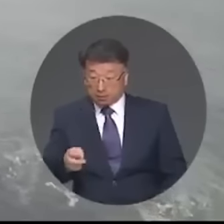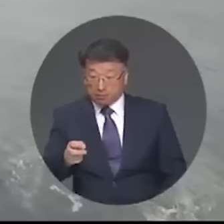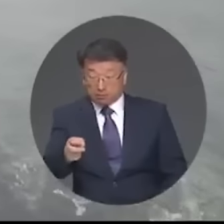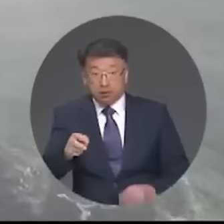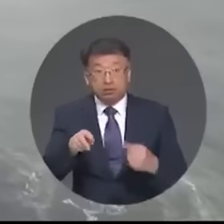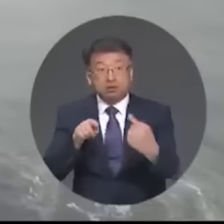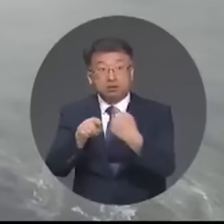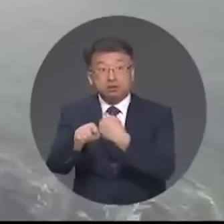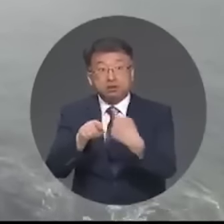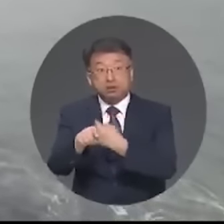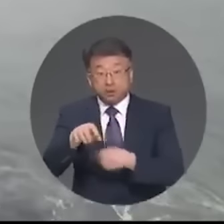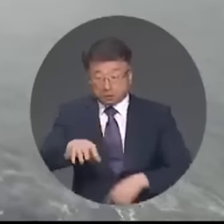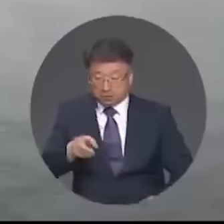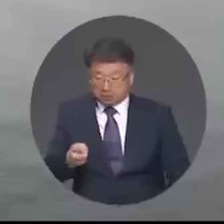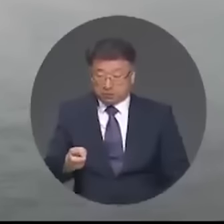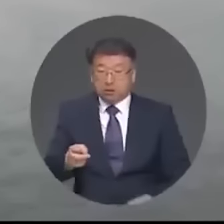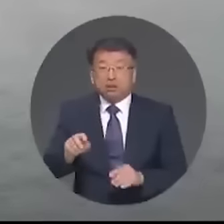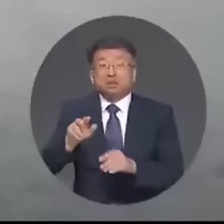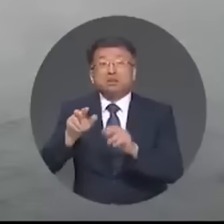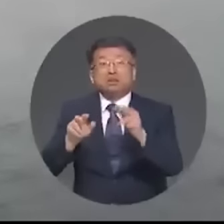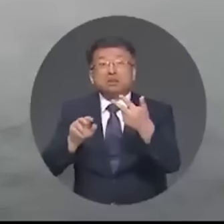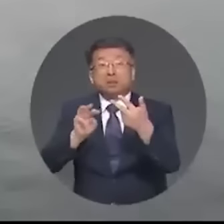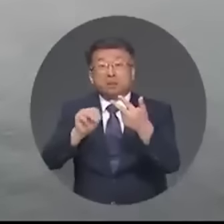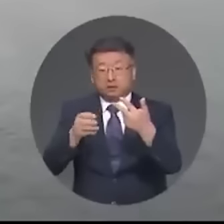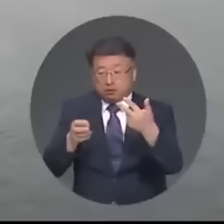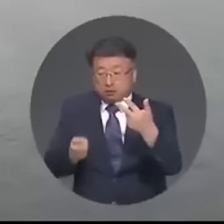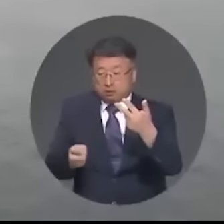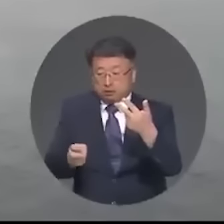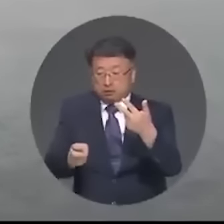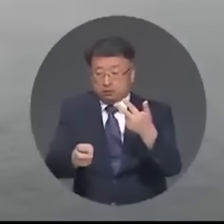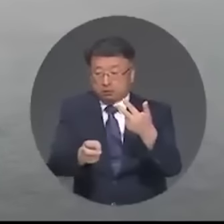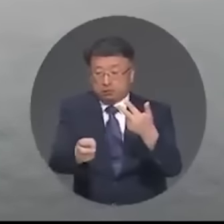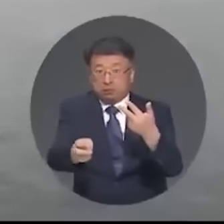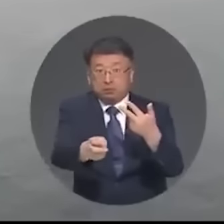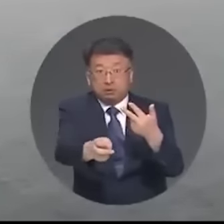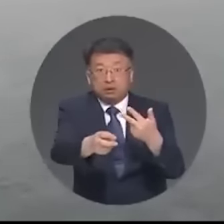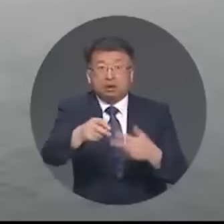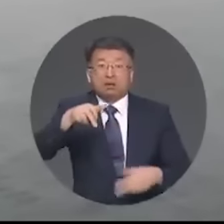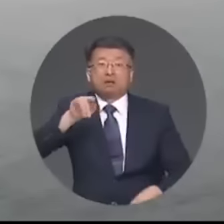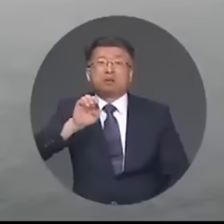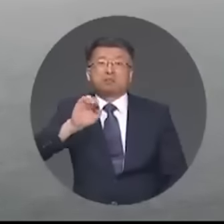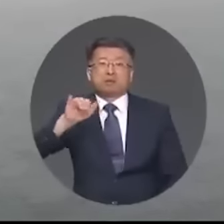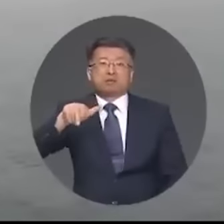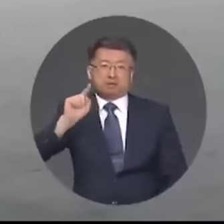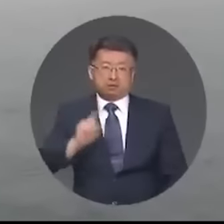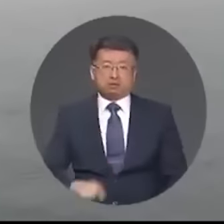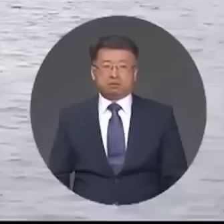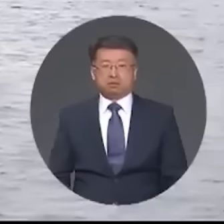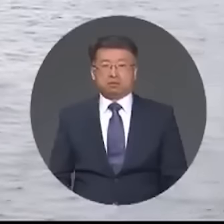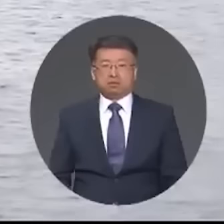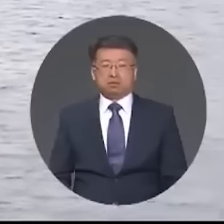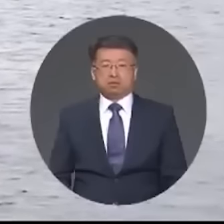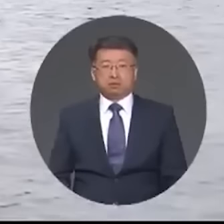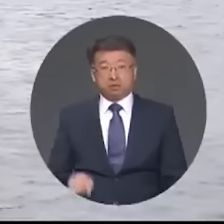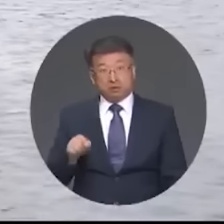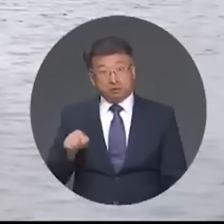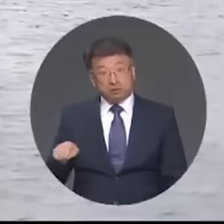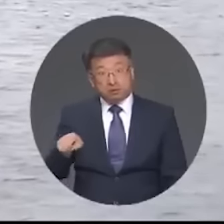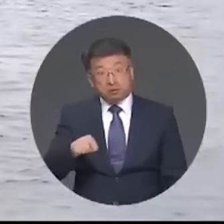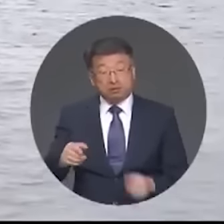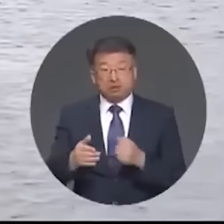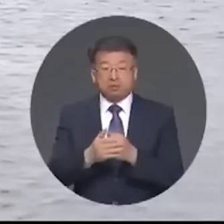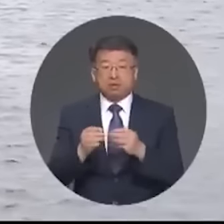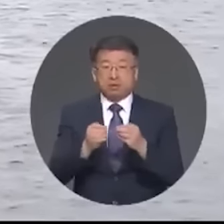있는 왕복 2차로. 700여 미터의 도로 갓길에 캠핑카들이 줄지어 주차돼 있습니다. 캠핑카들